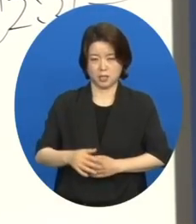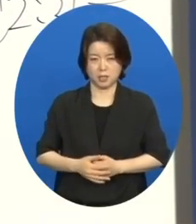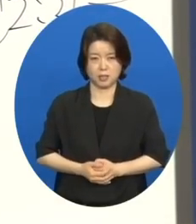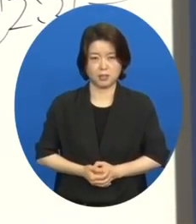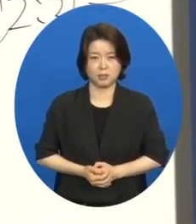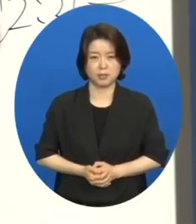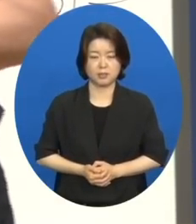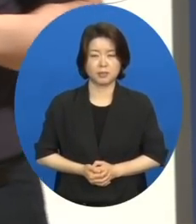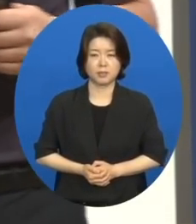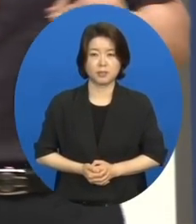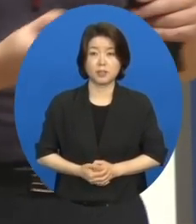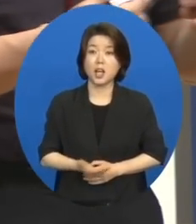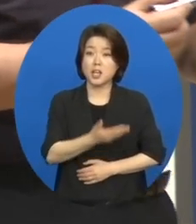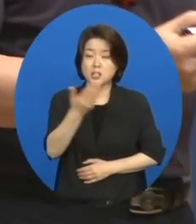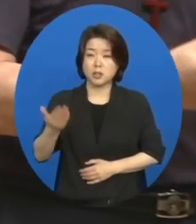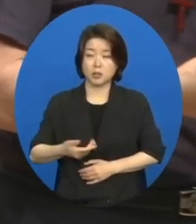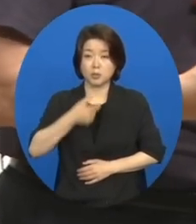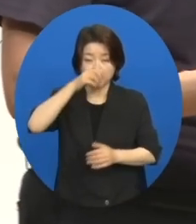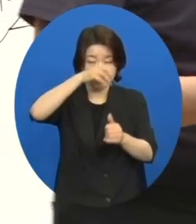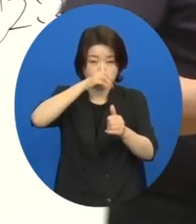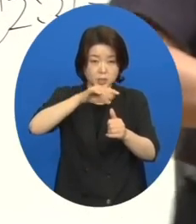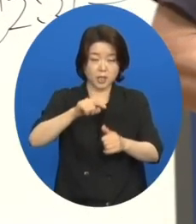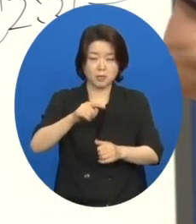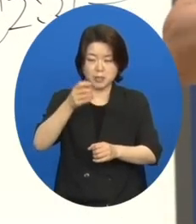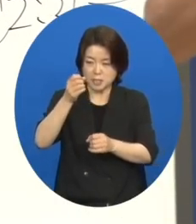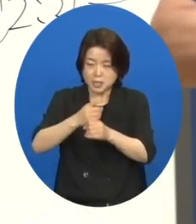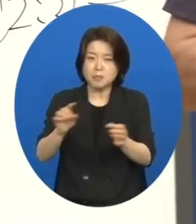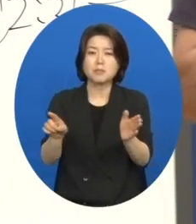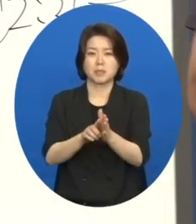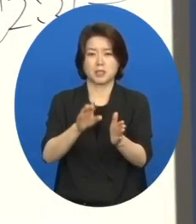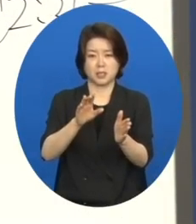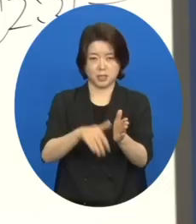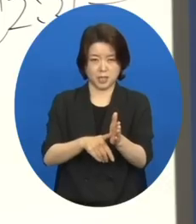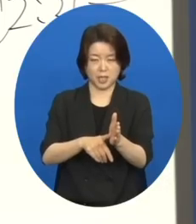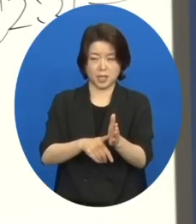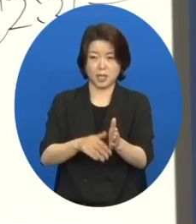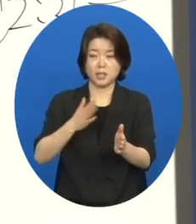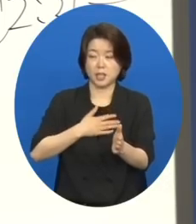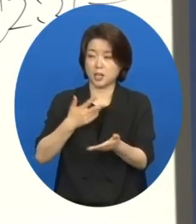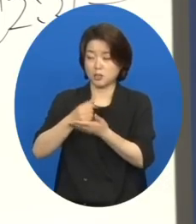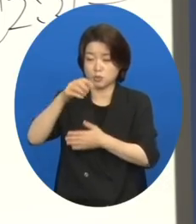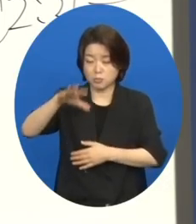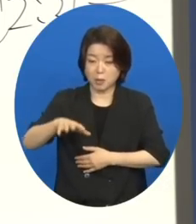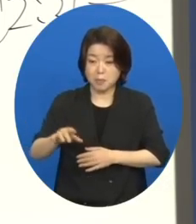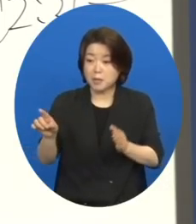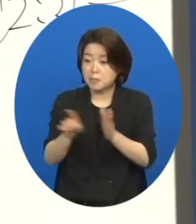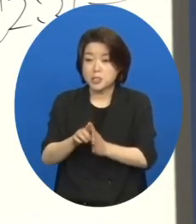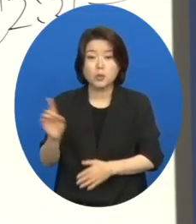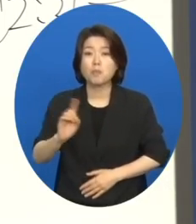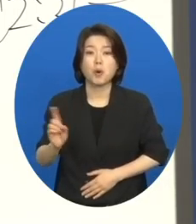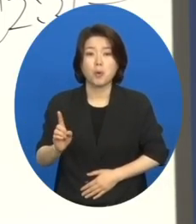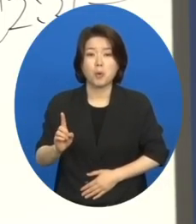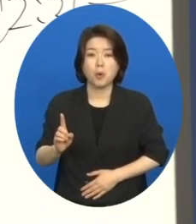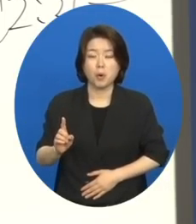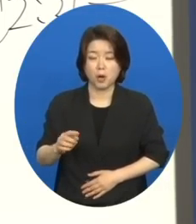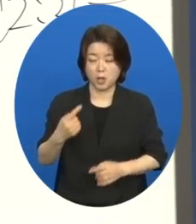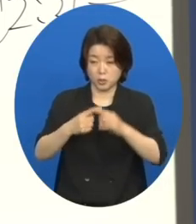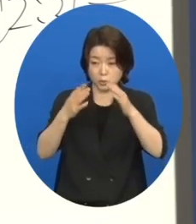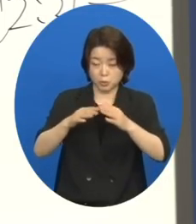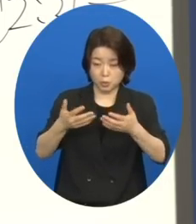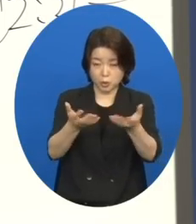십자가입니다. 여러분 세례는 이미 믿을 때 내가 주님 앞에 뭘 믿었는지 교회 공동체